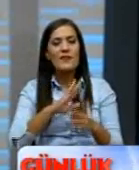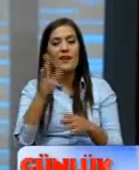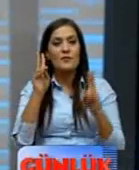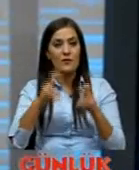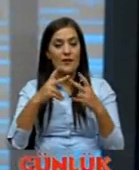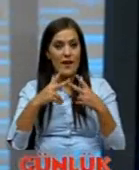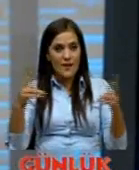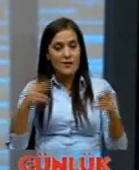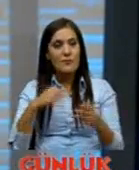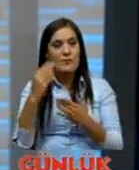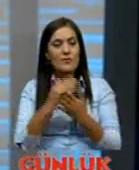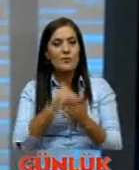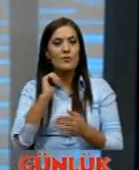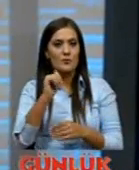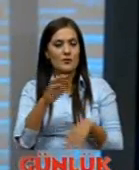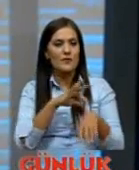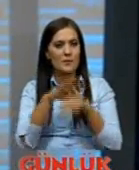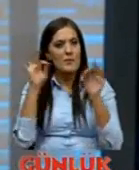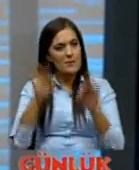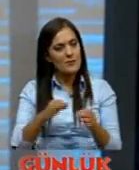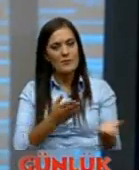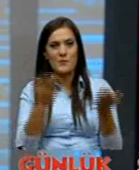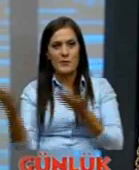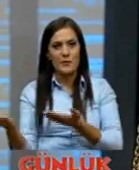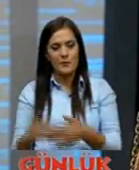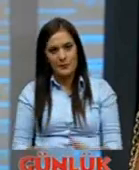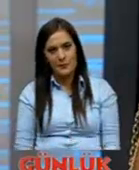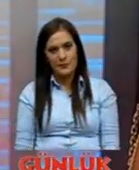konuda aydınlatan programınız Günlük Rehber başlıyor. Buyurun.